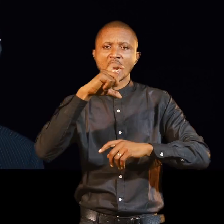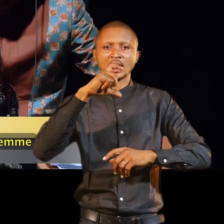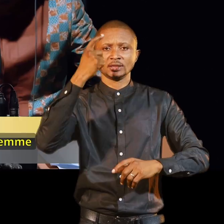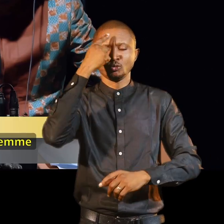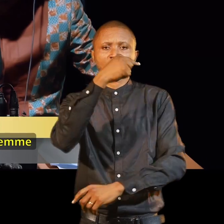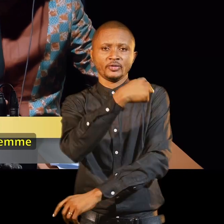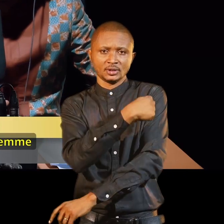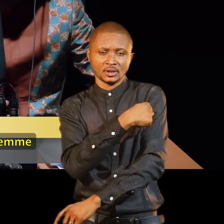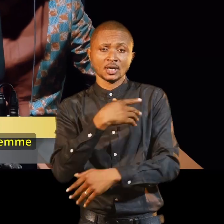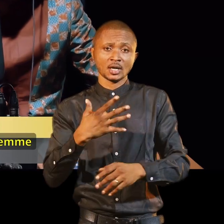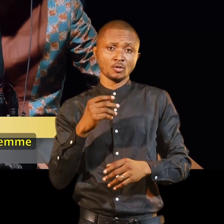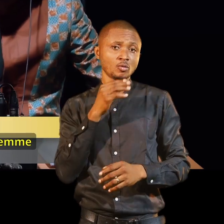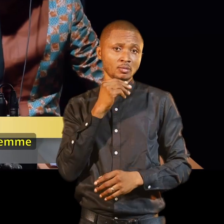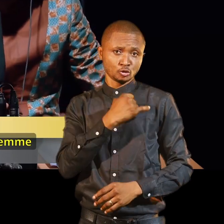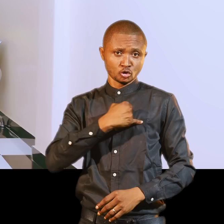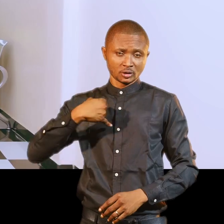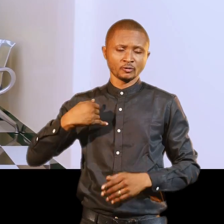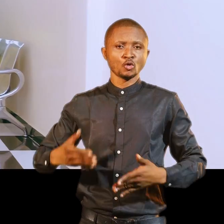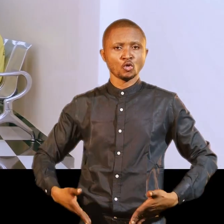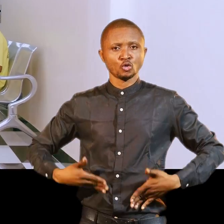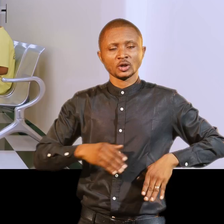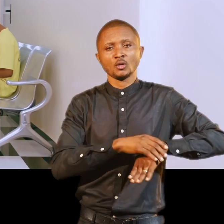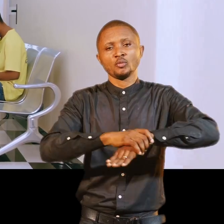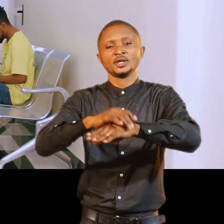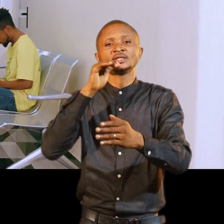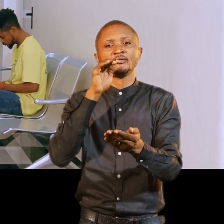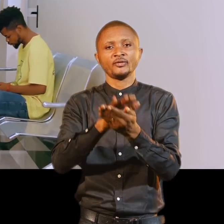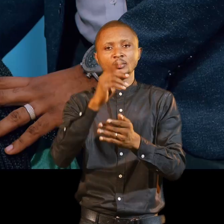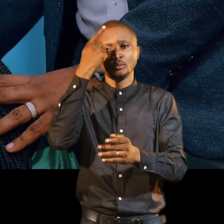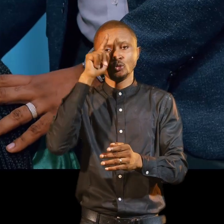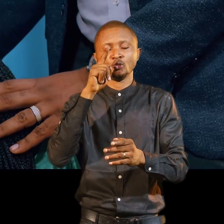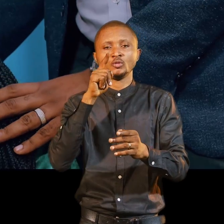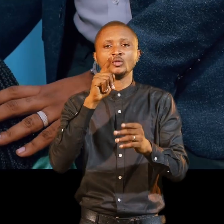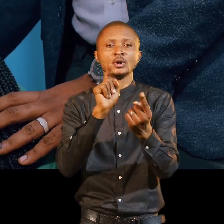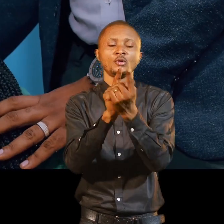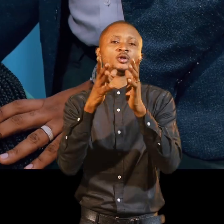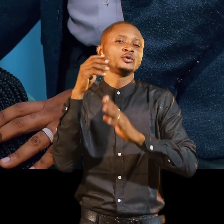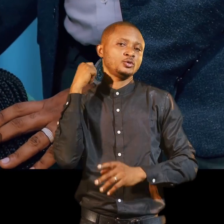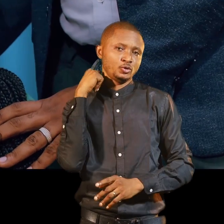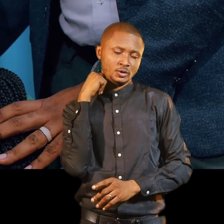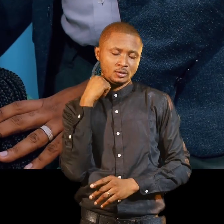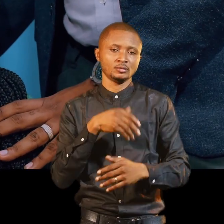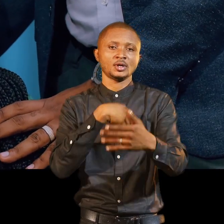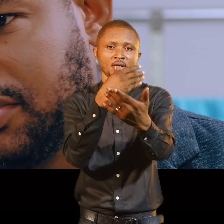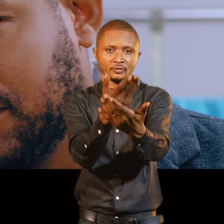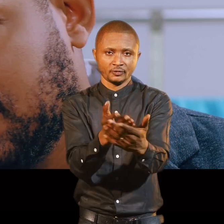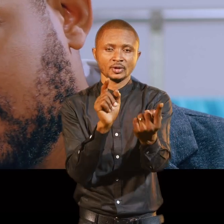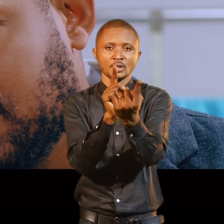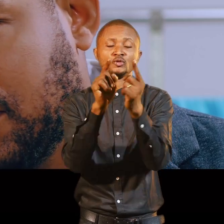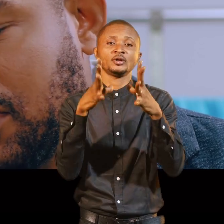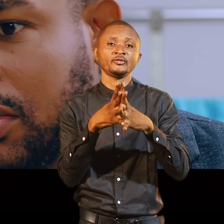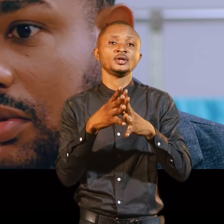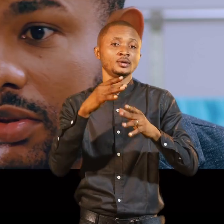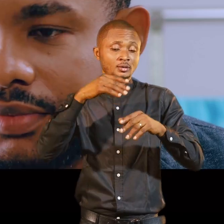lo. Joseph ujinji sanka wakufile mwena kwende kuchipimu. Mpinjeu. Mbaye nabu kujiba minganga, mba